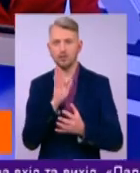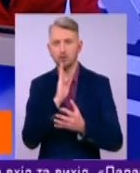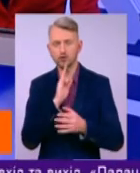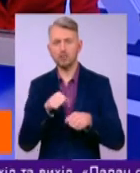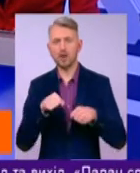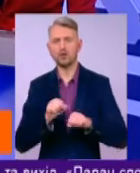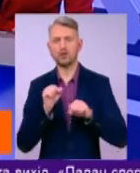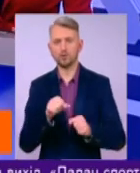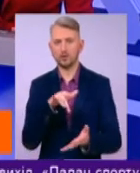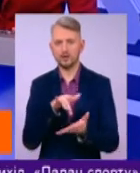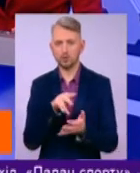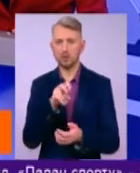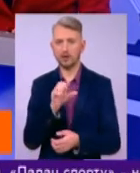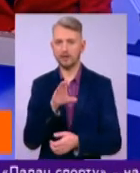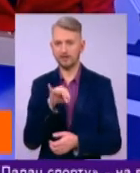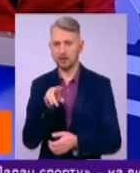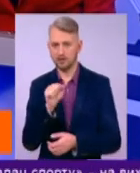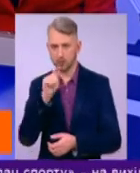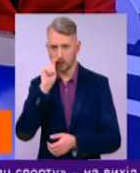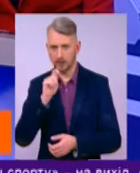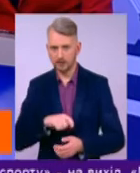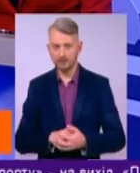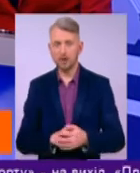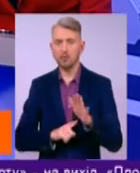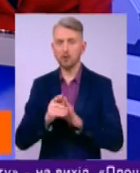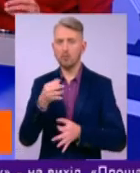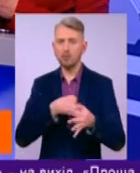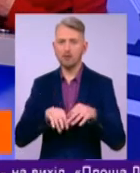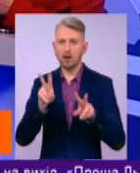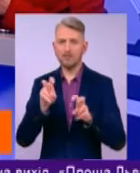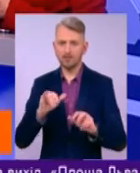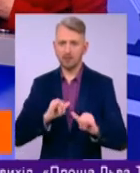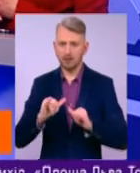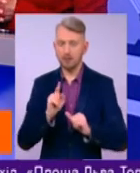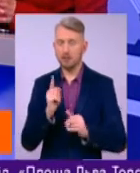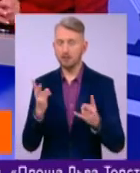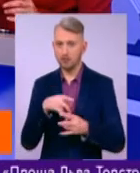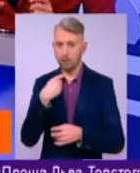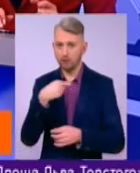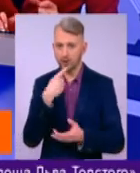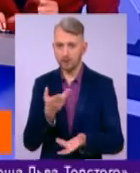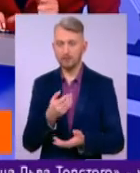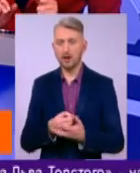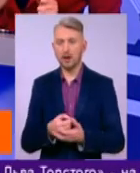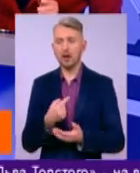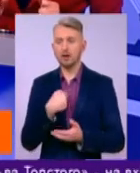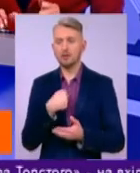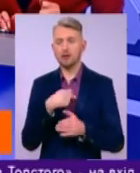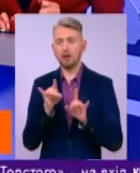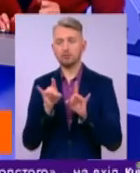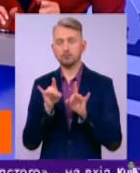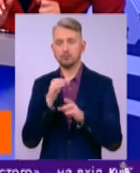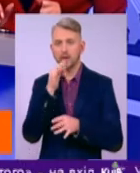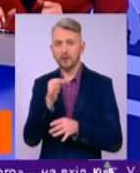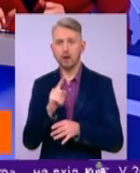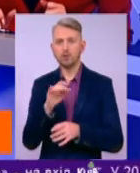Україна». Починаємо обговорювати. Ну, тема справді делікатна, але між тим треба про неї говорити. Я навела, вже сказала